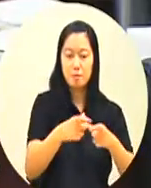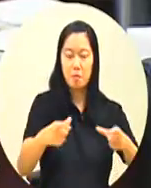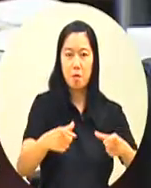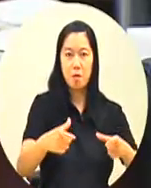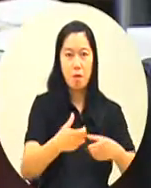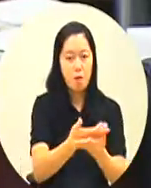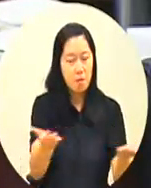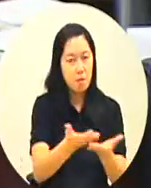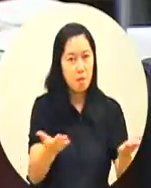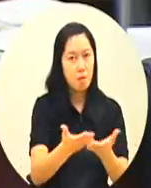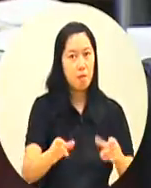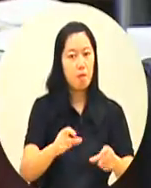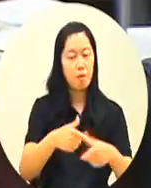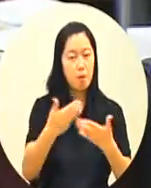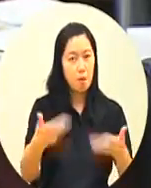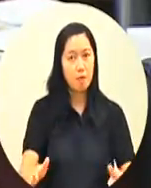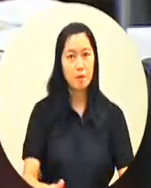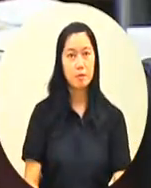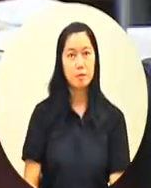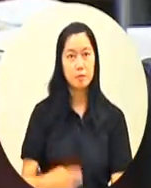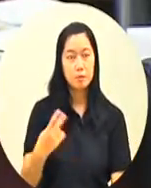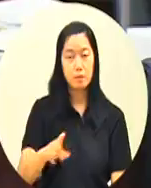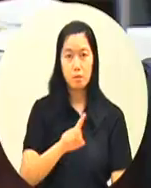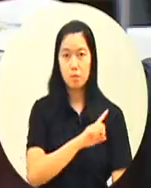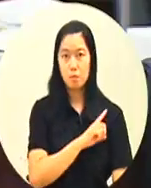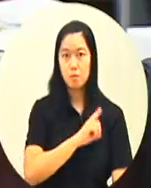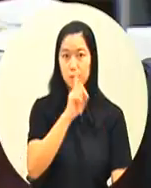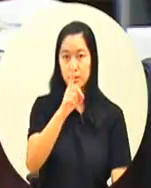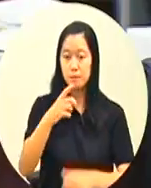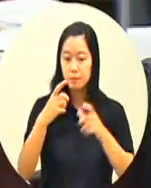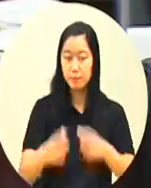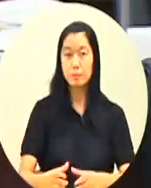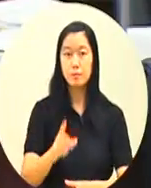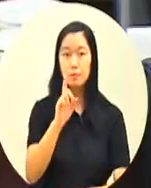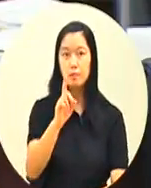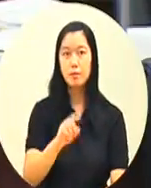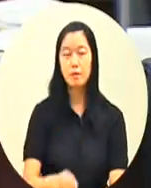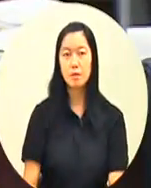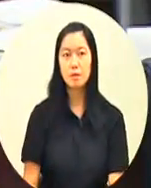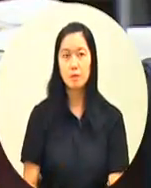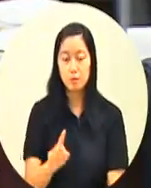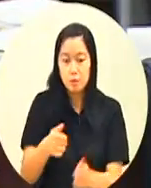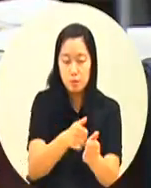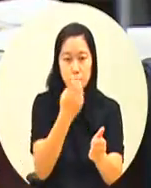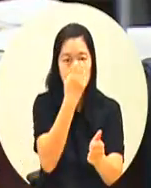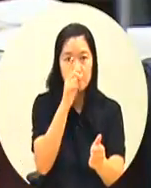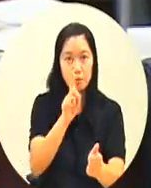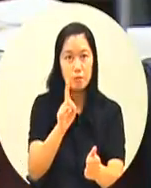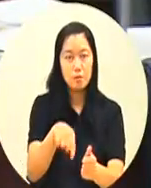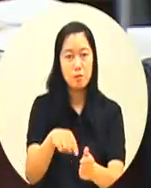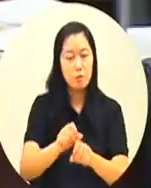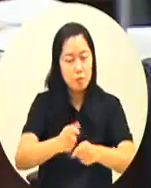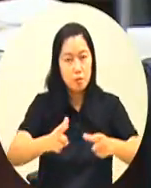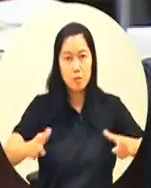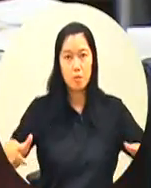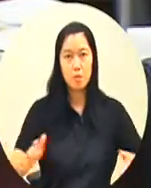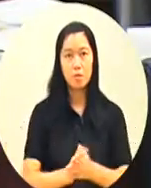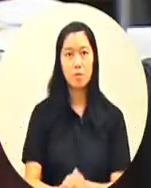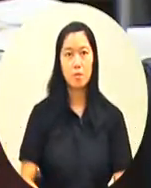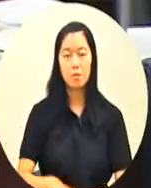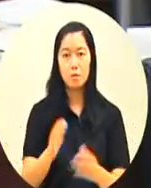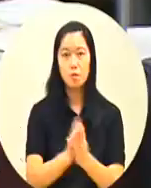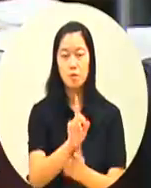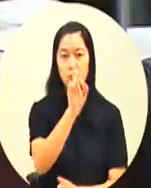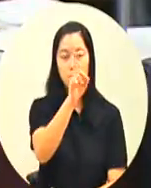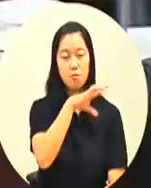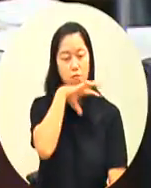字，可是为什么要追求我们自己要有一家电子票证公司？其实就是追求这个市场其实要更多元化，而且不能一家公司说了